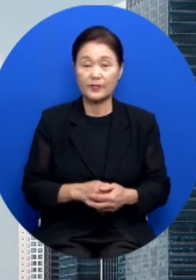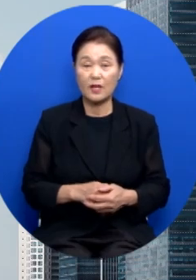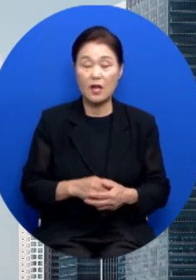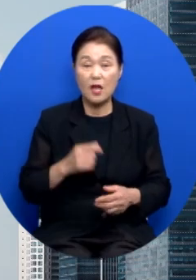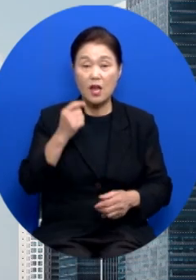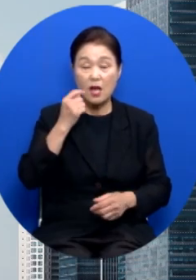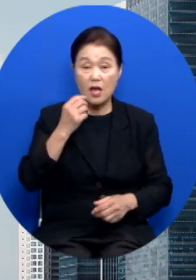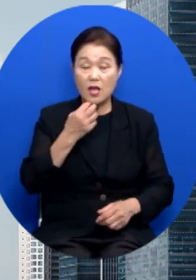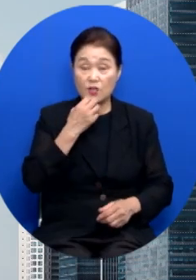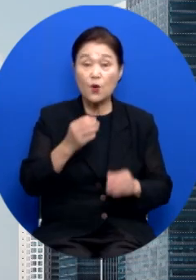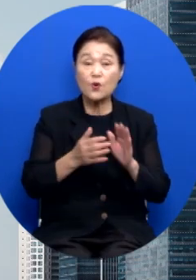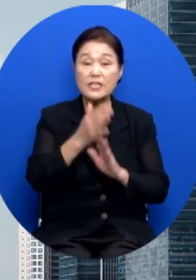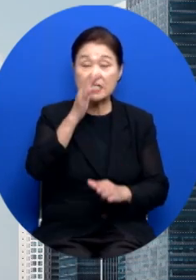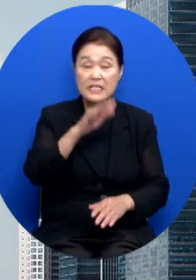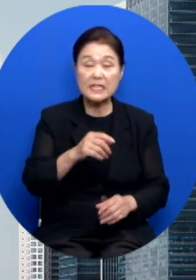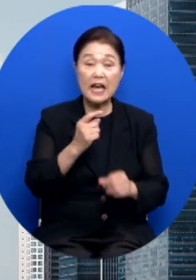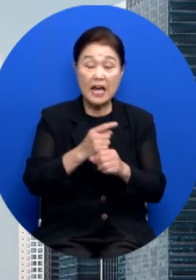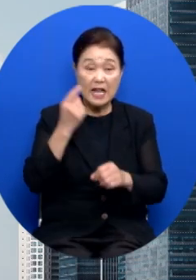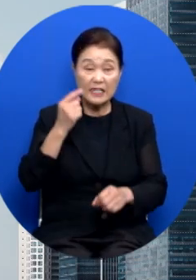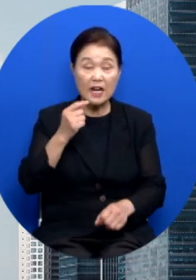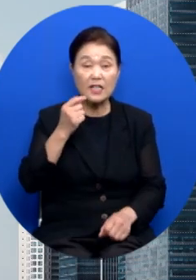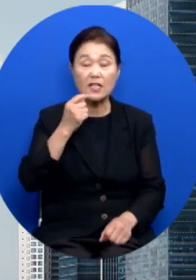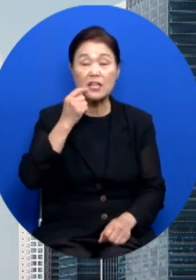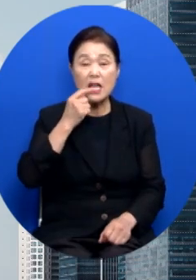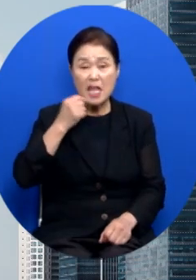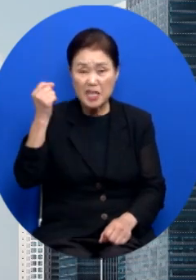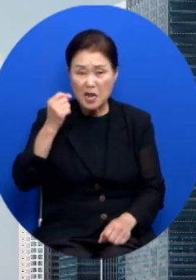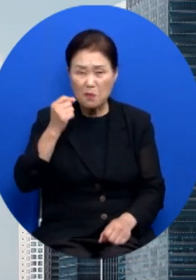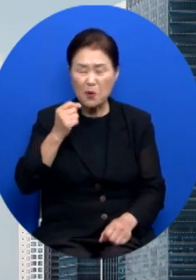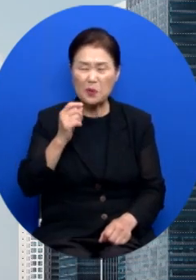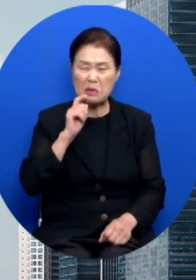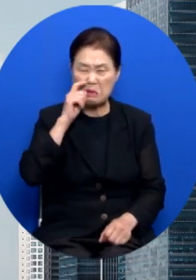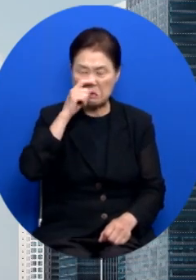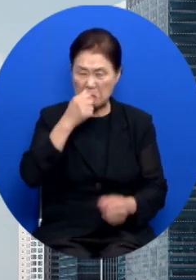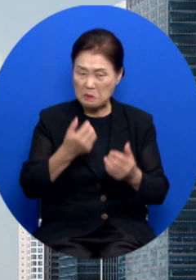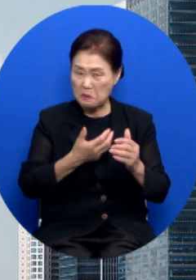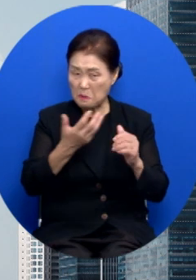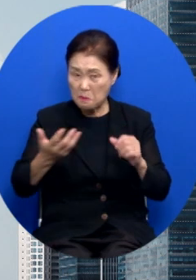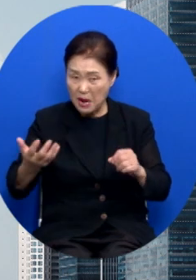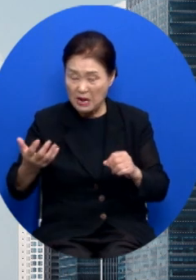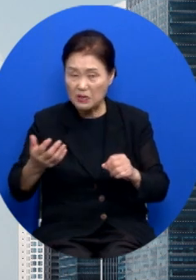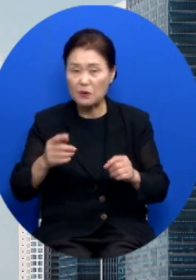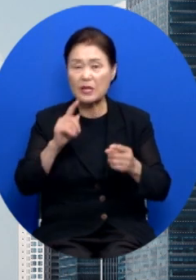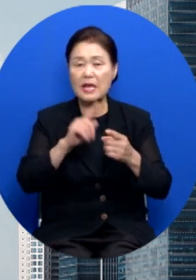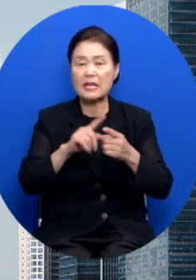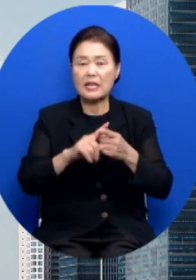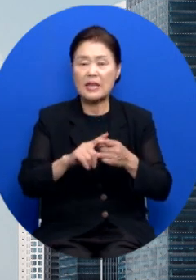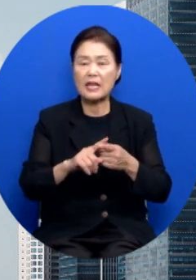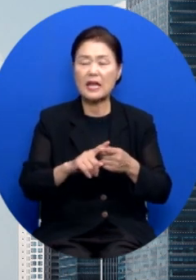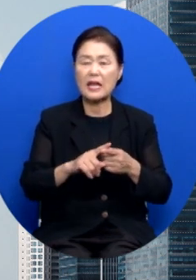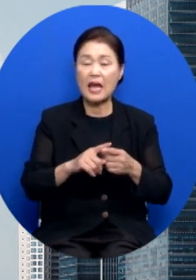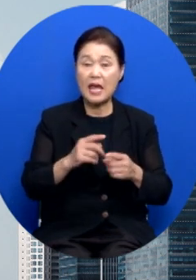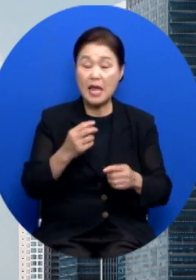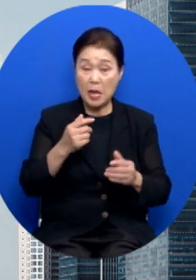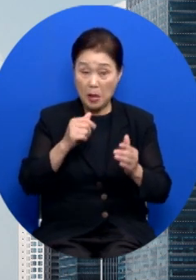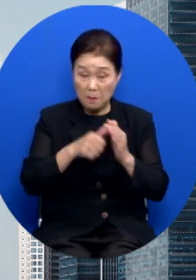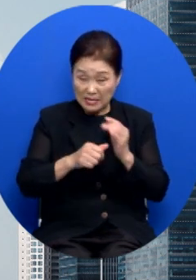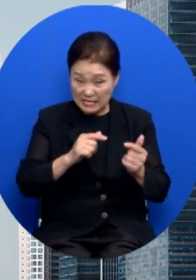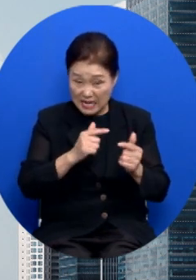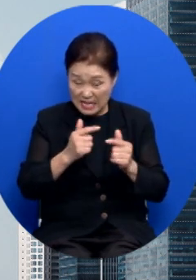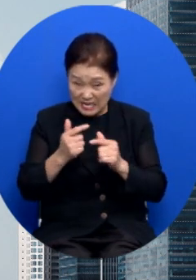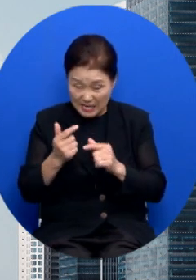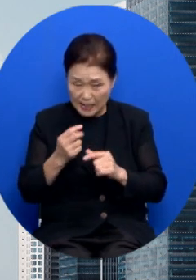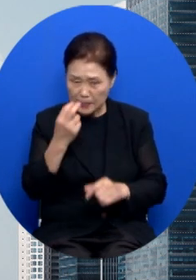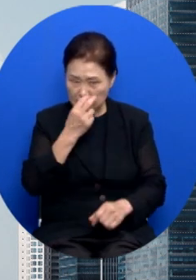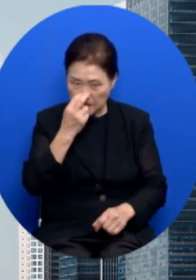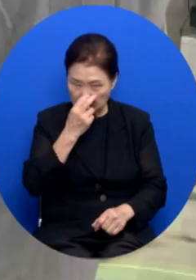서울시가 지난해 후쿠시마 원전 오염수 방류 이후 1년 동안 2만 7천 건에 달하는 식품 방사능 검사를